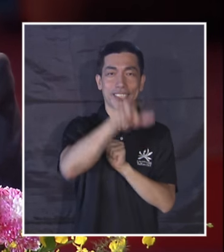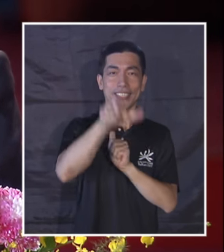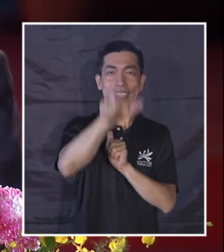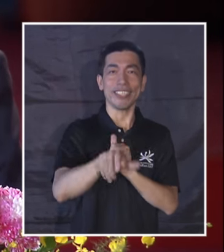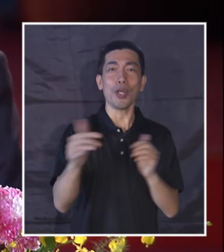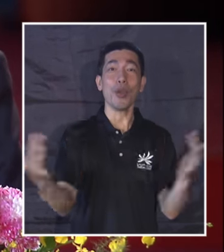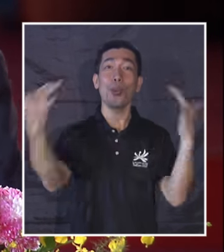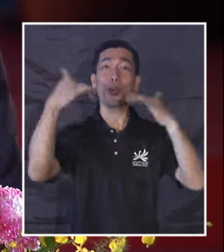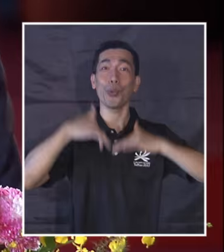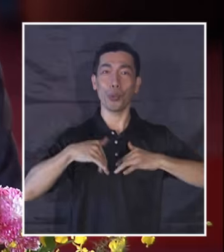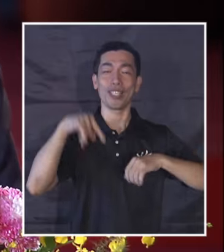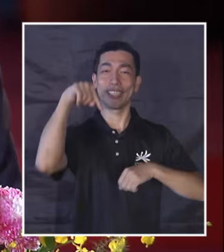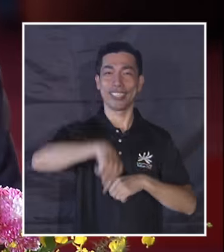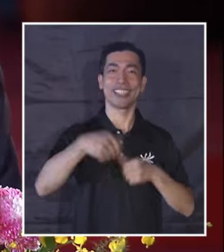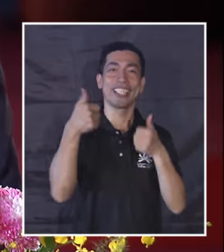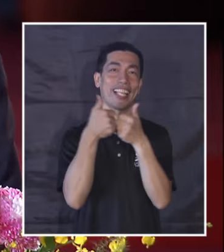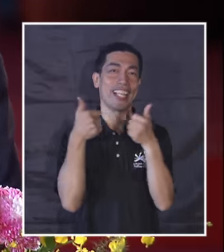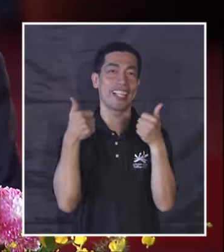障运动会。